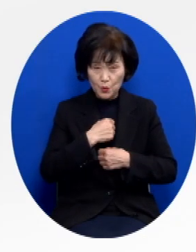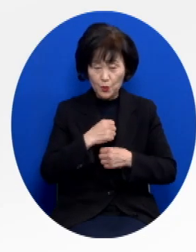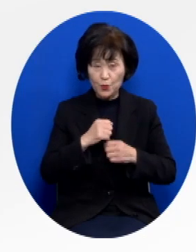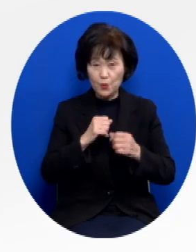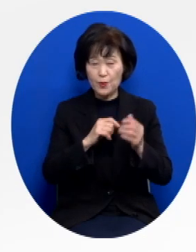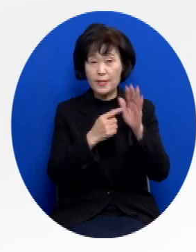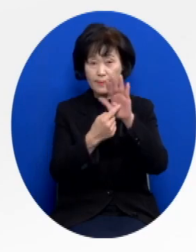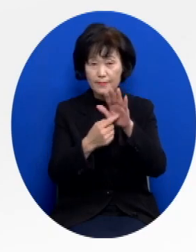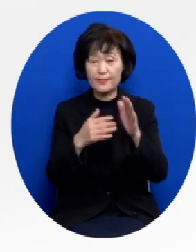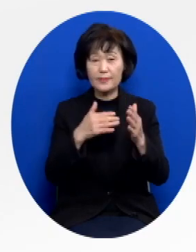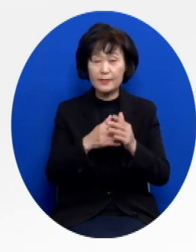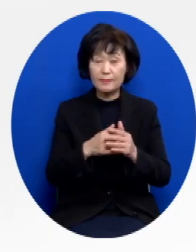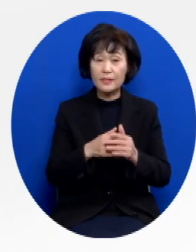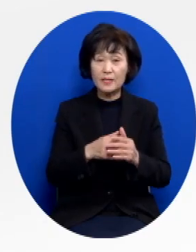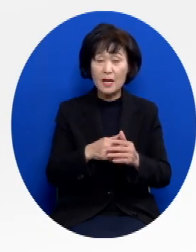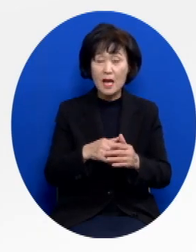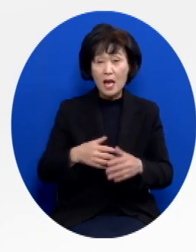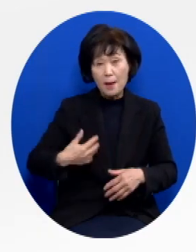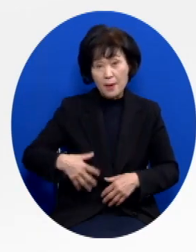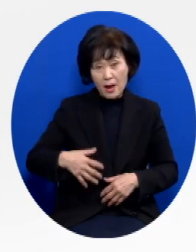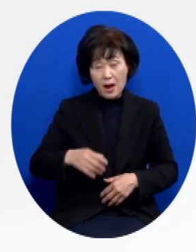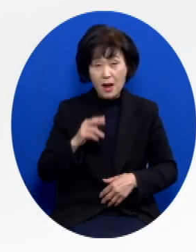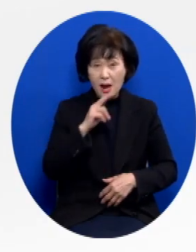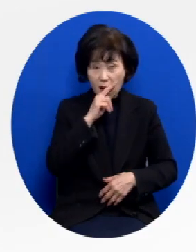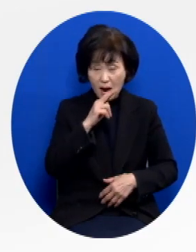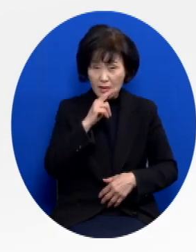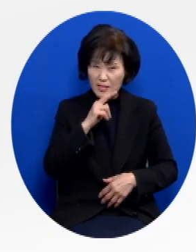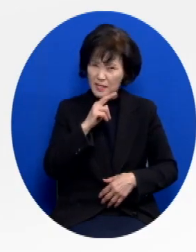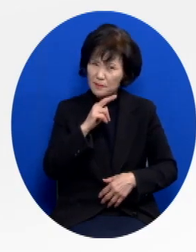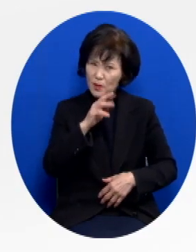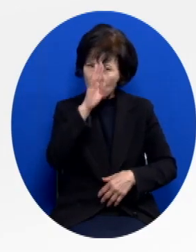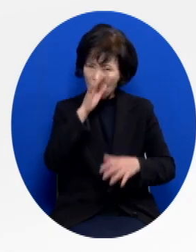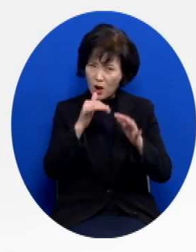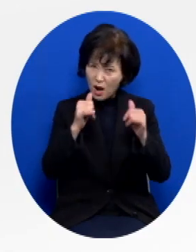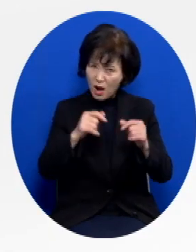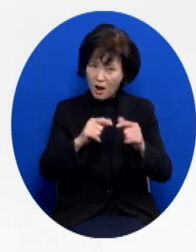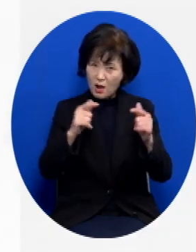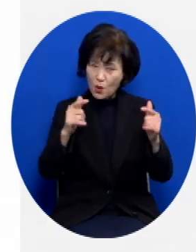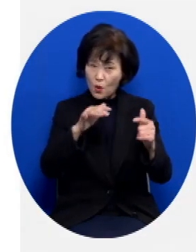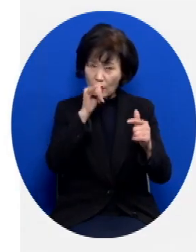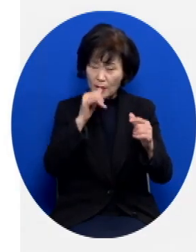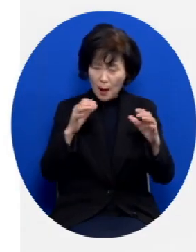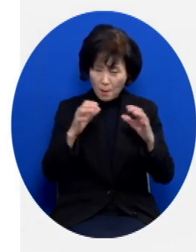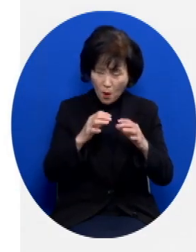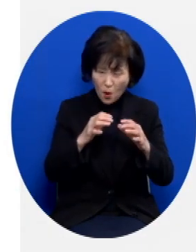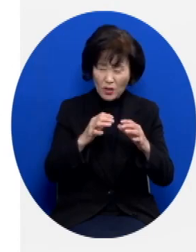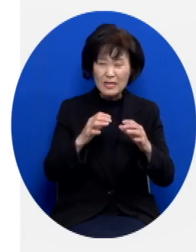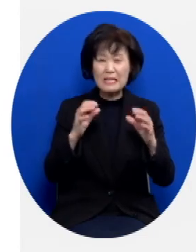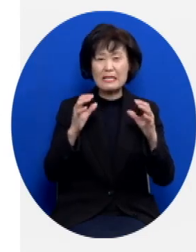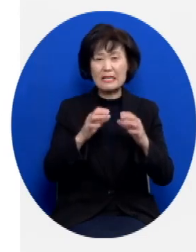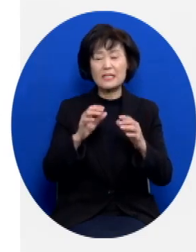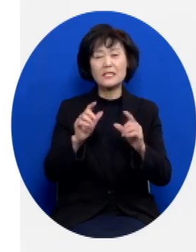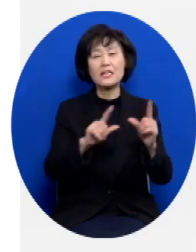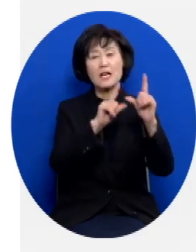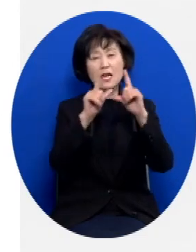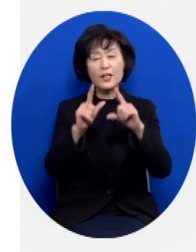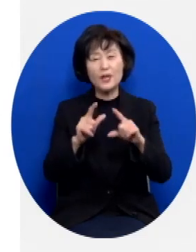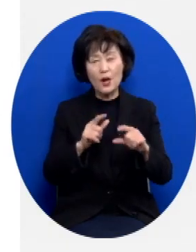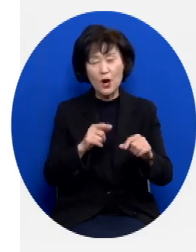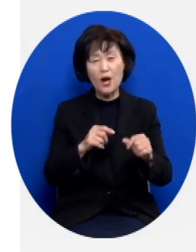영유아 시설을 중심으로 식중독 의심 신고가 증가하고 있다며 밀집된 공간에서의 단체 생활이 원인으로 보인다고